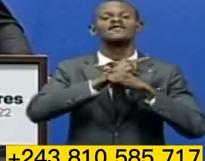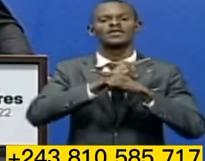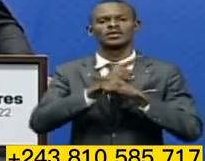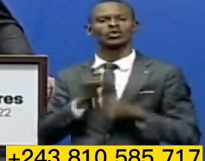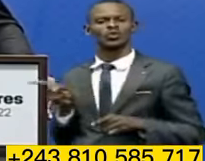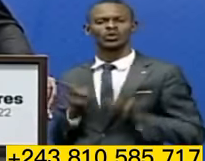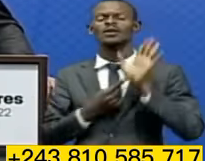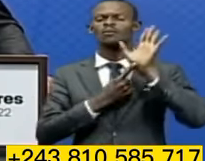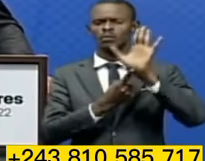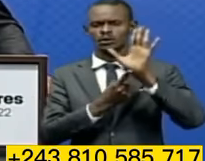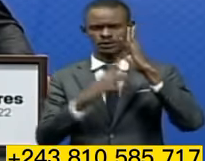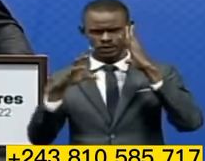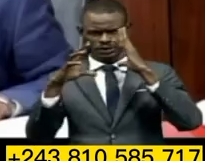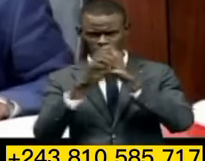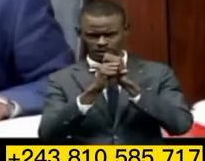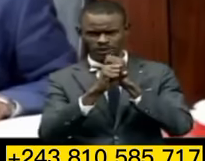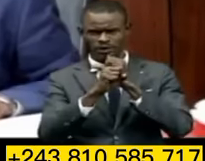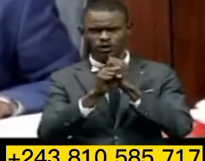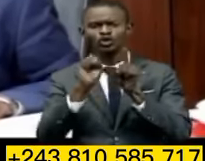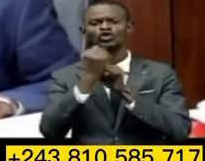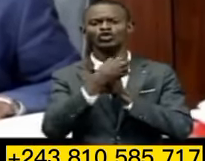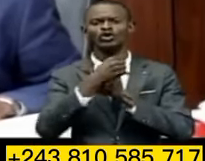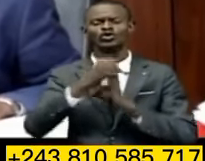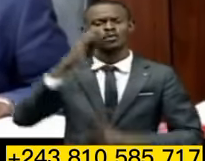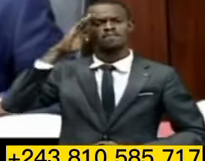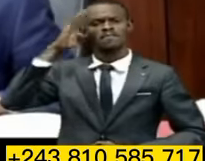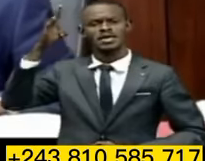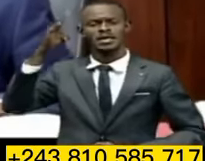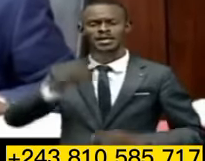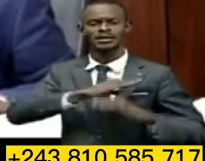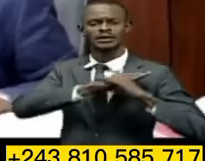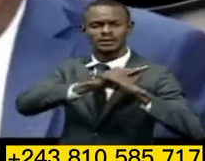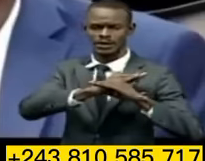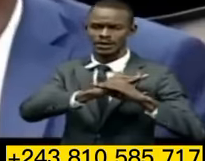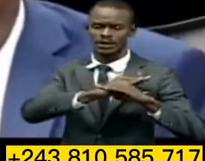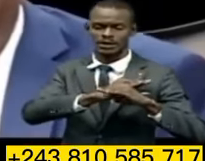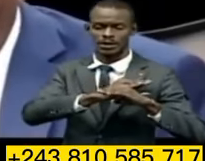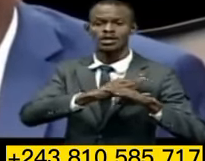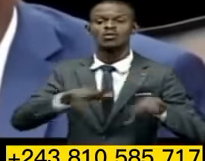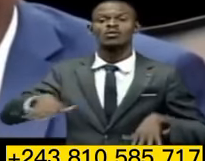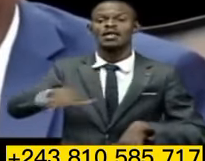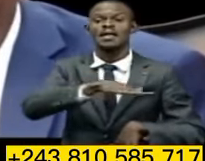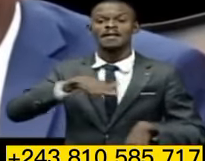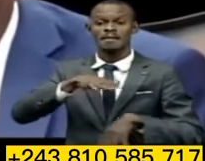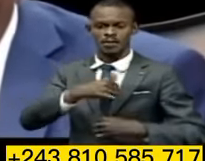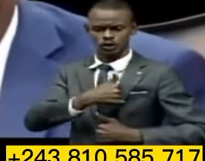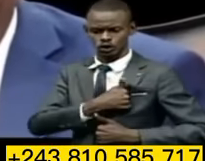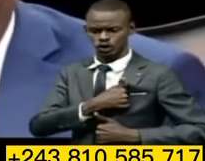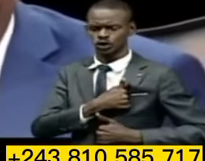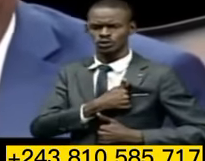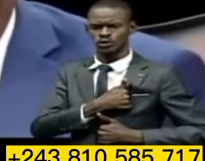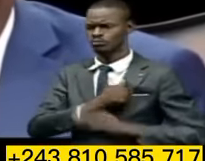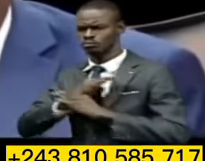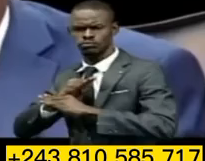la situation opérationnelle, militaire et sécuritaire du pays qui demeure globalement sous contrôle de forces armées de la